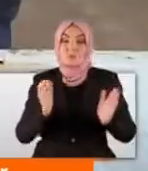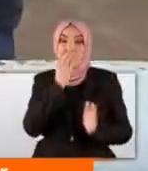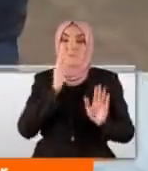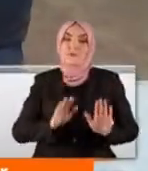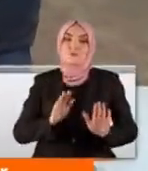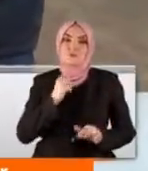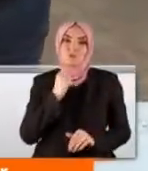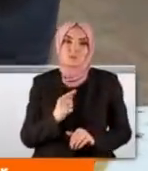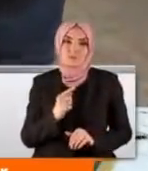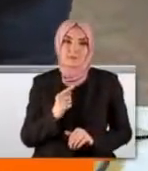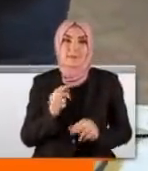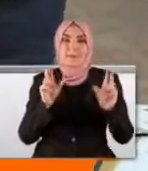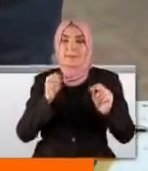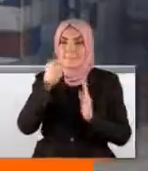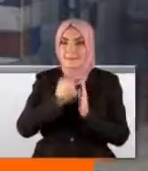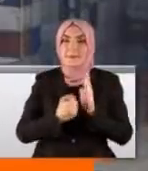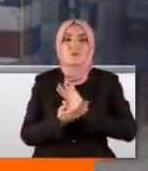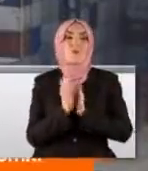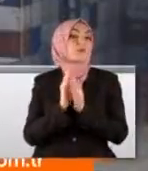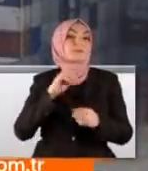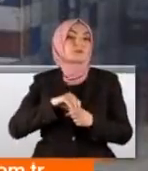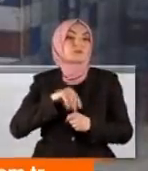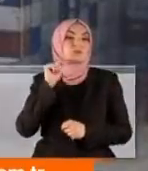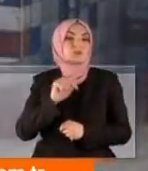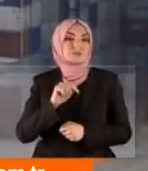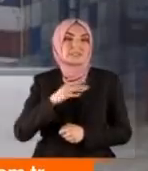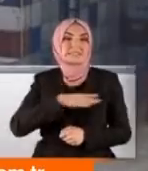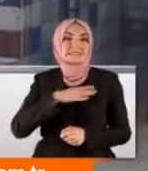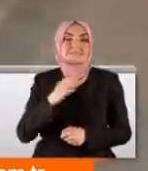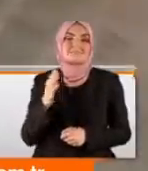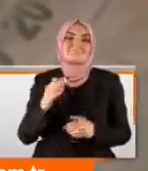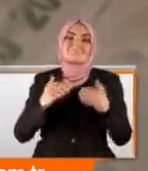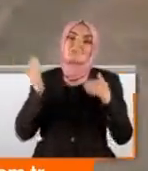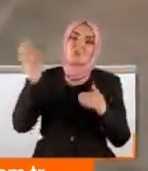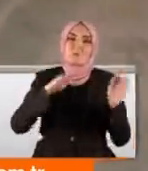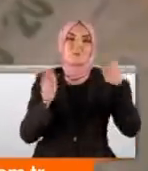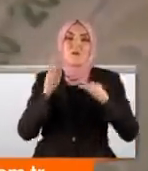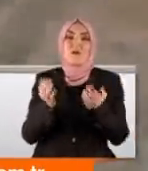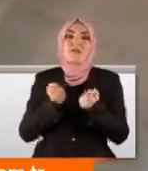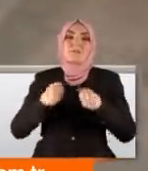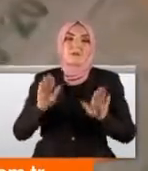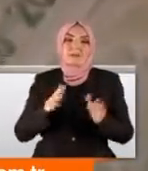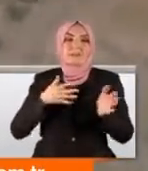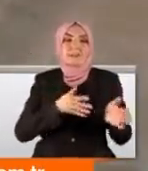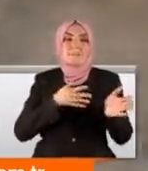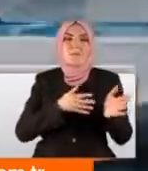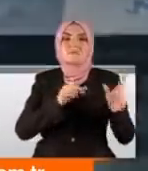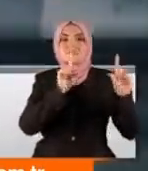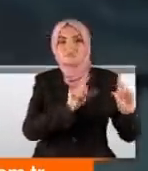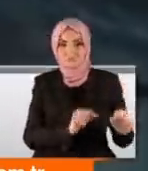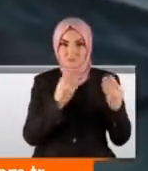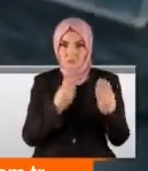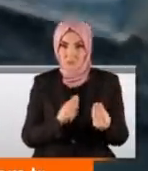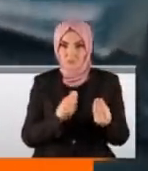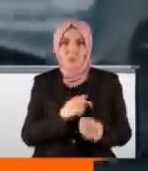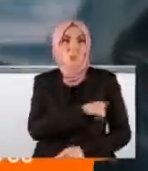değil. Tam kapanma döneminde talepler ertelenmiş, stoklar tüketilmişti. Normalleşme ile birlikte piyasa canlandı. Öyle ki ticari